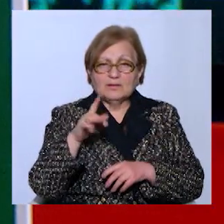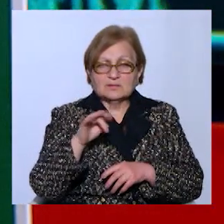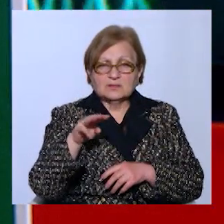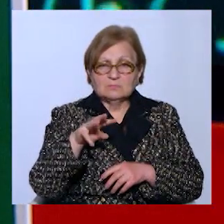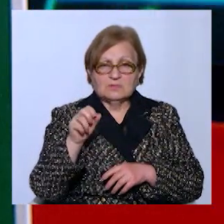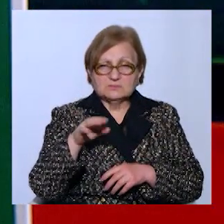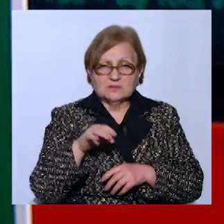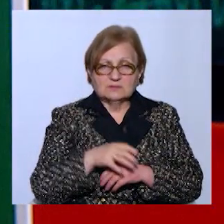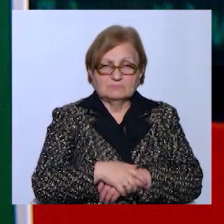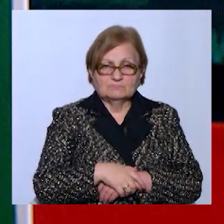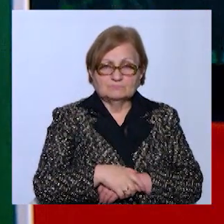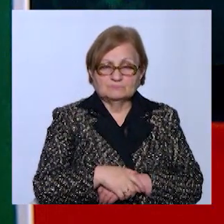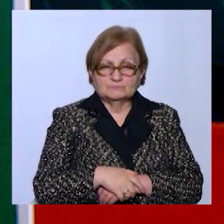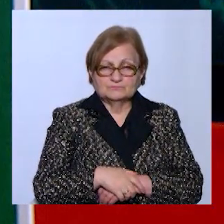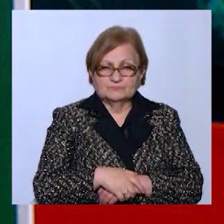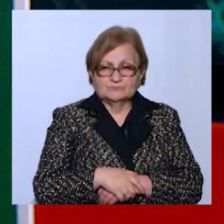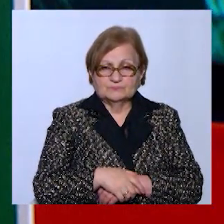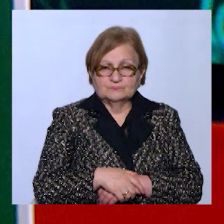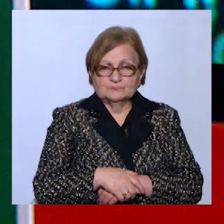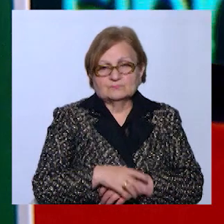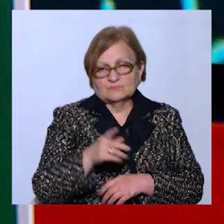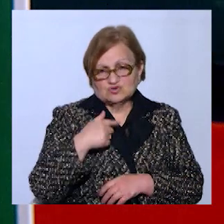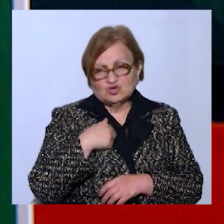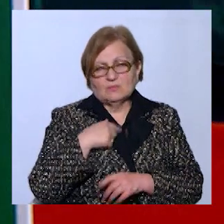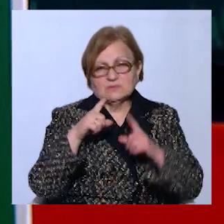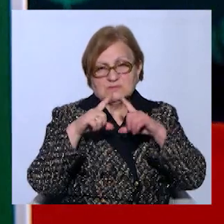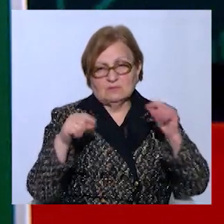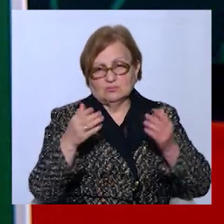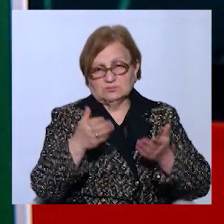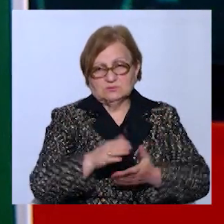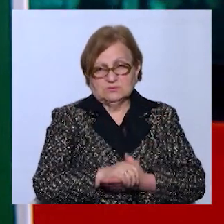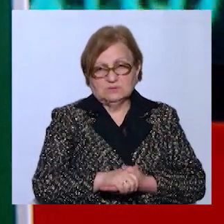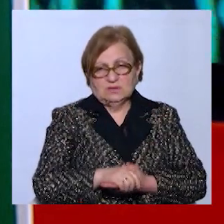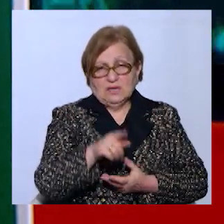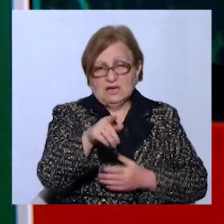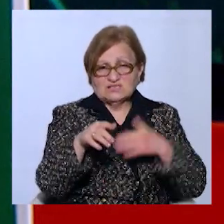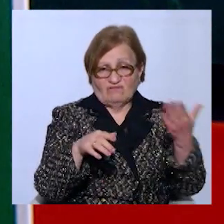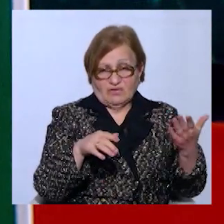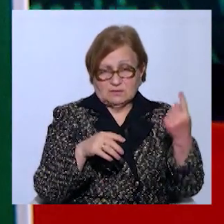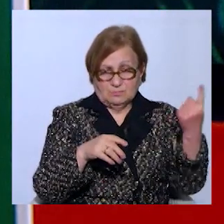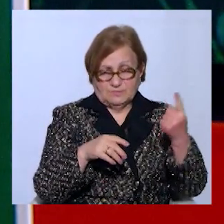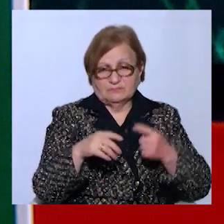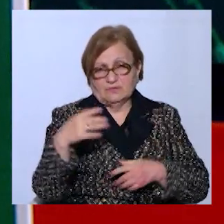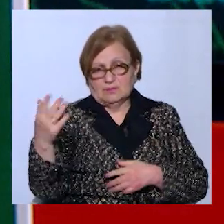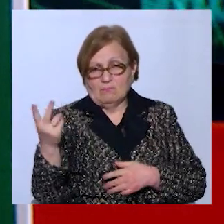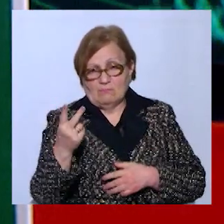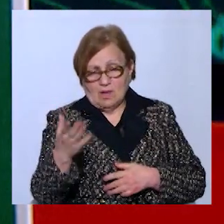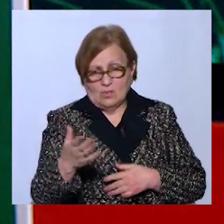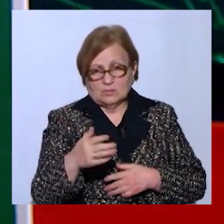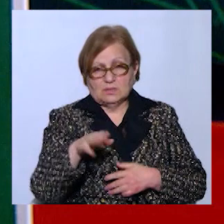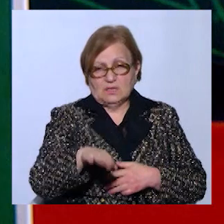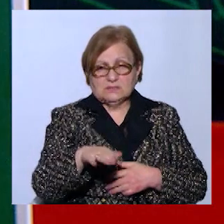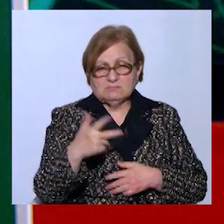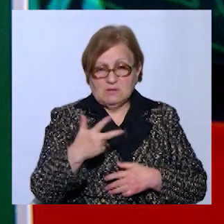პირველი და მეორე და აი მოდი იყოს ასეთი ჩემი. ეს იყოს პირველი. ეს იყოს მეორე და ეს იყოს